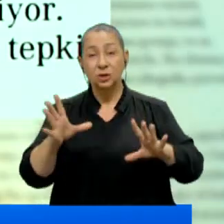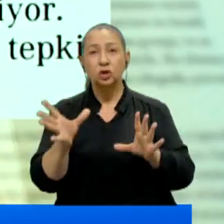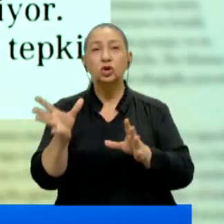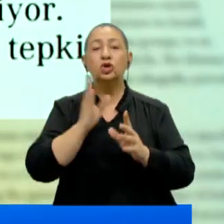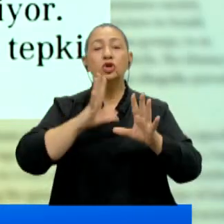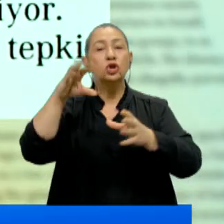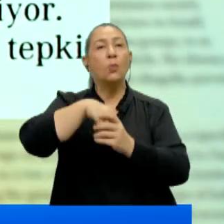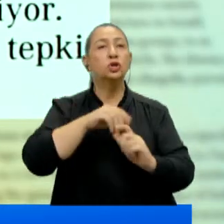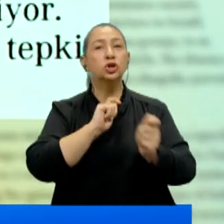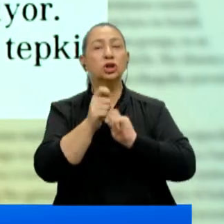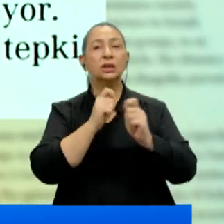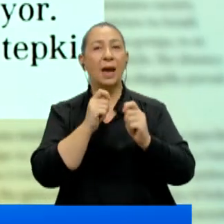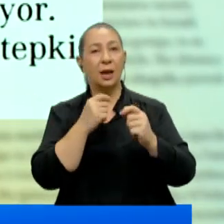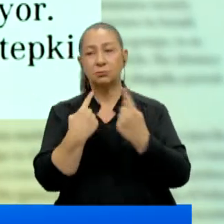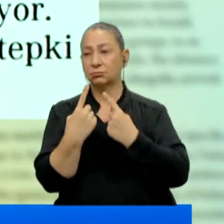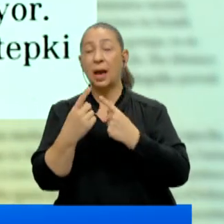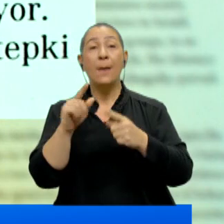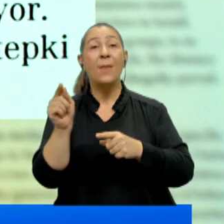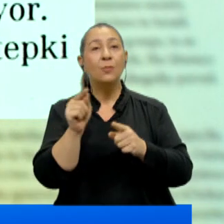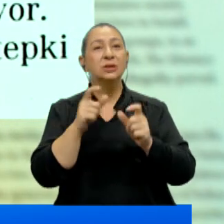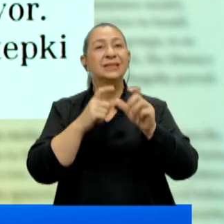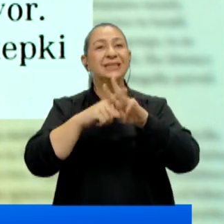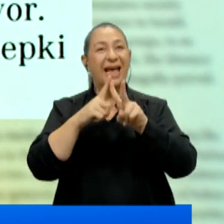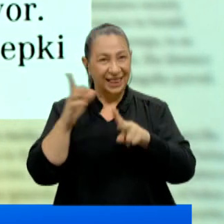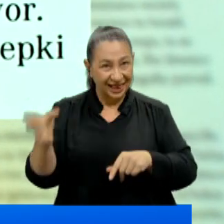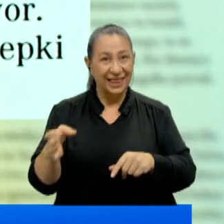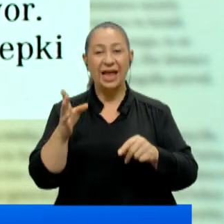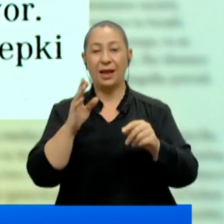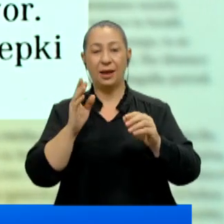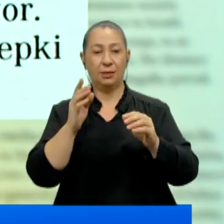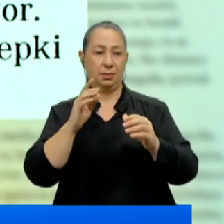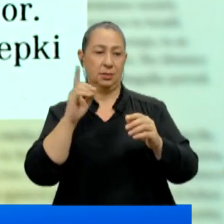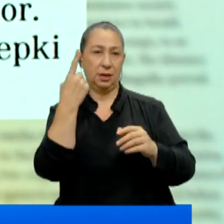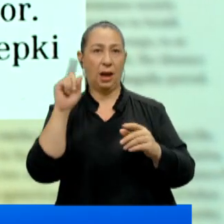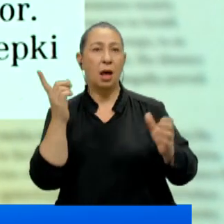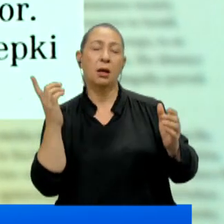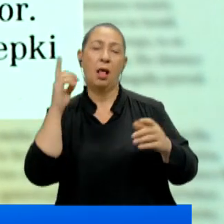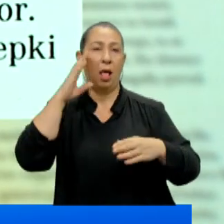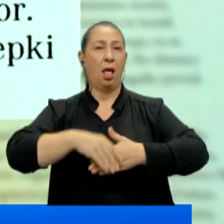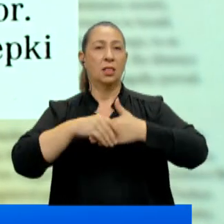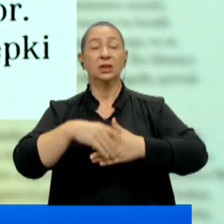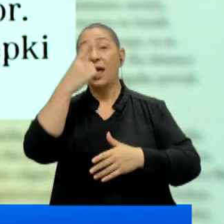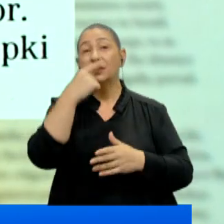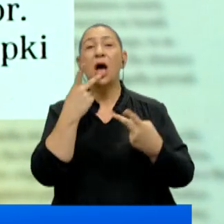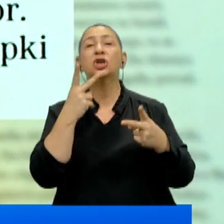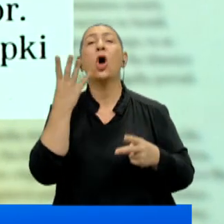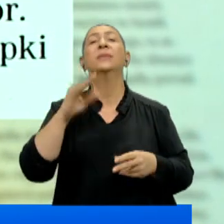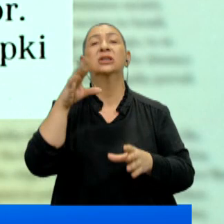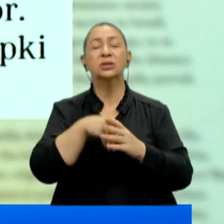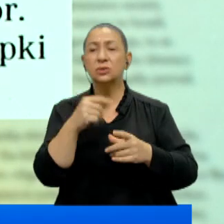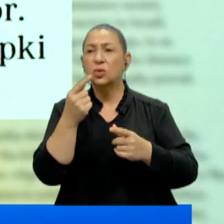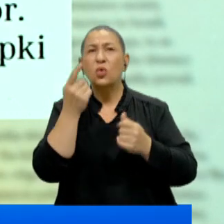toplu sözleşme görüşmelerinde Memursen ile iktidarın anlaştığı belirtildi. Resmi açıklama olmadığı için birçok